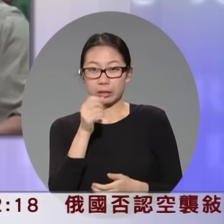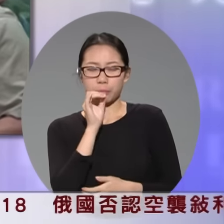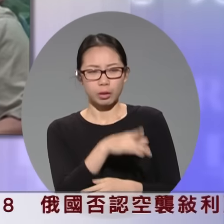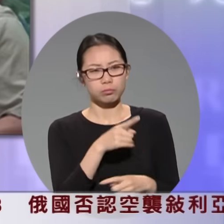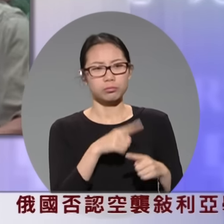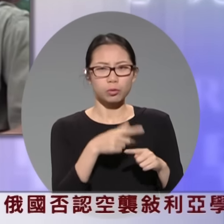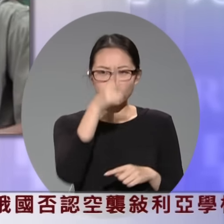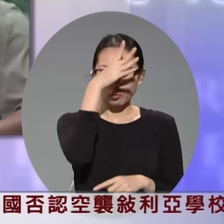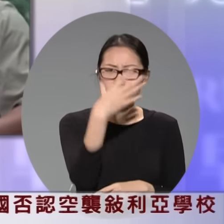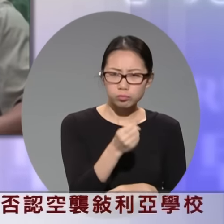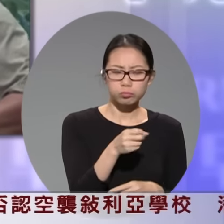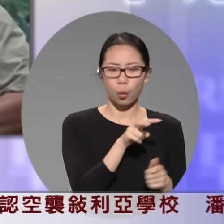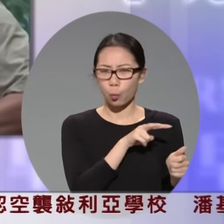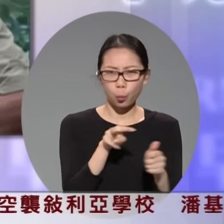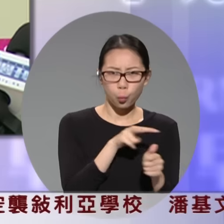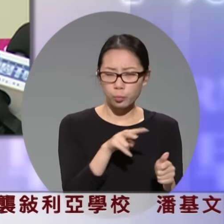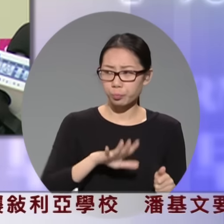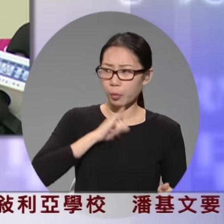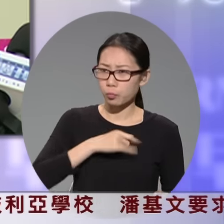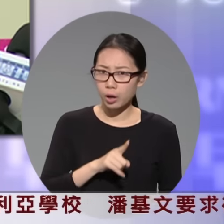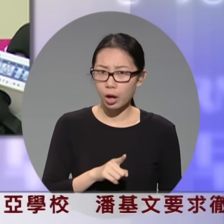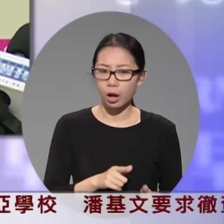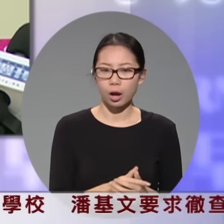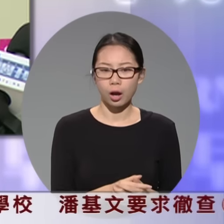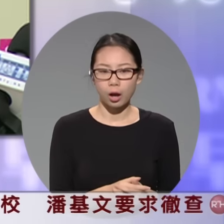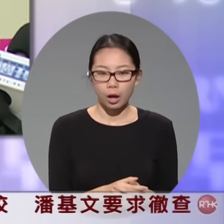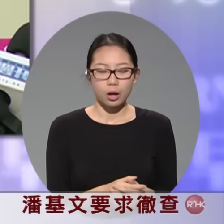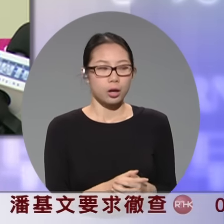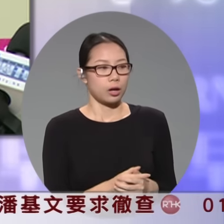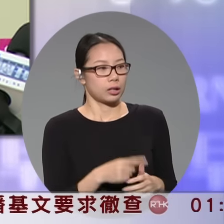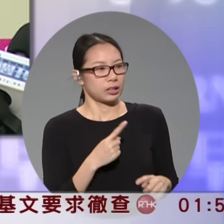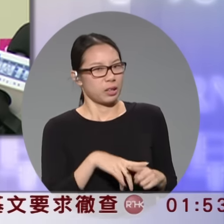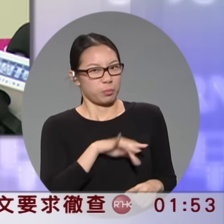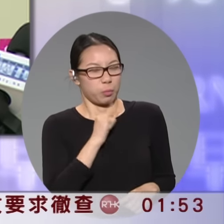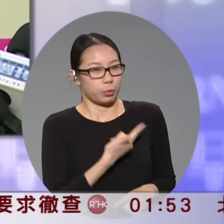這幾年管治有什麼不滿？ 實情我這麼多我不記得了，